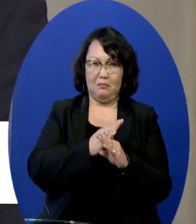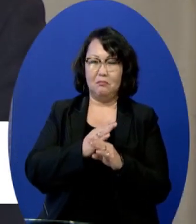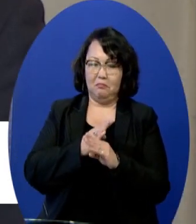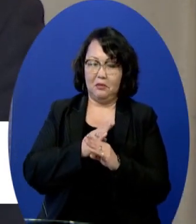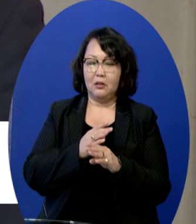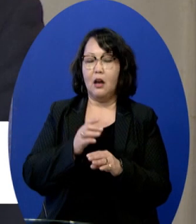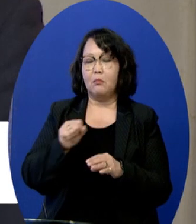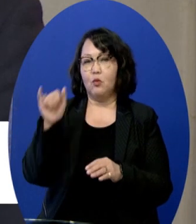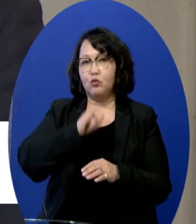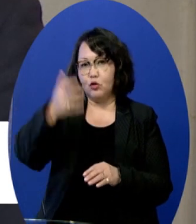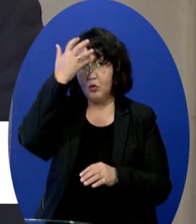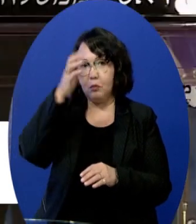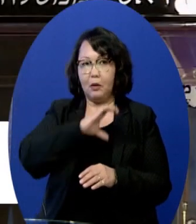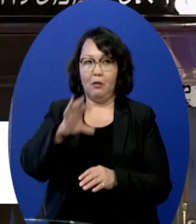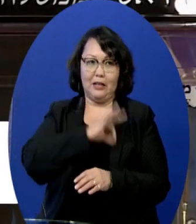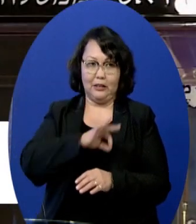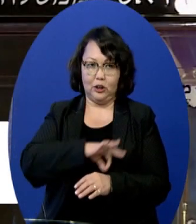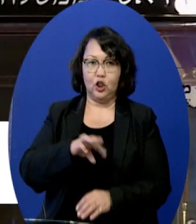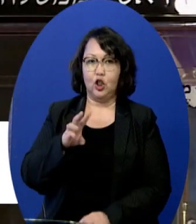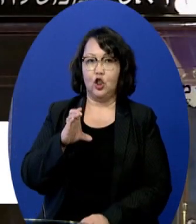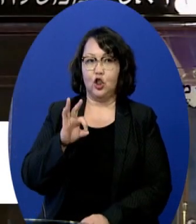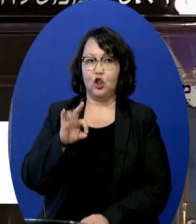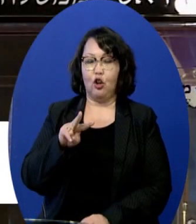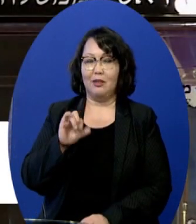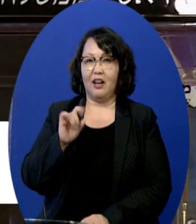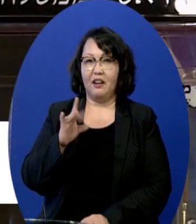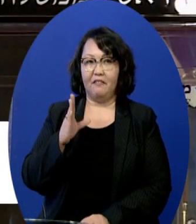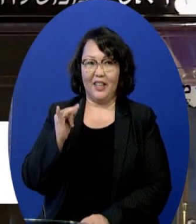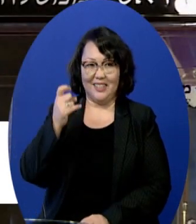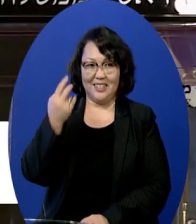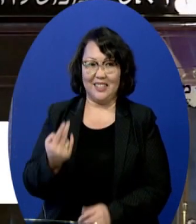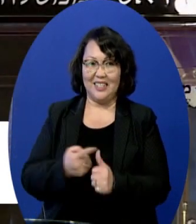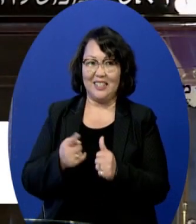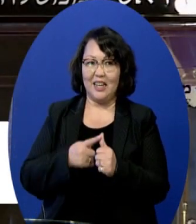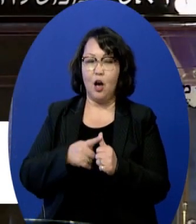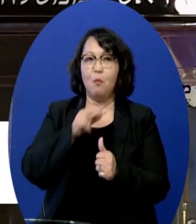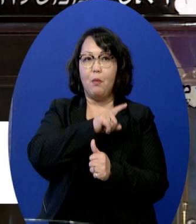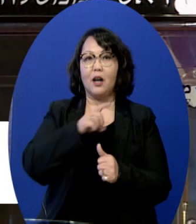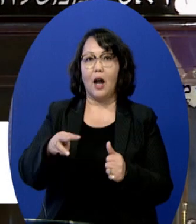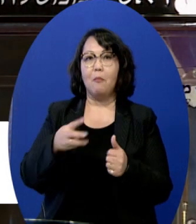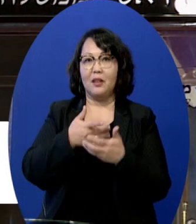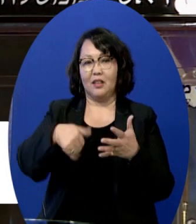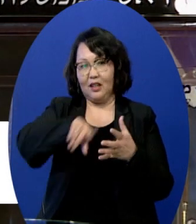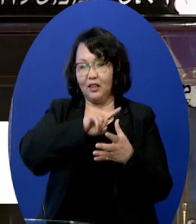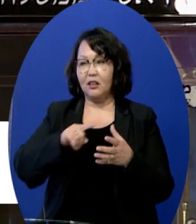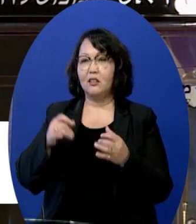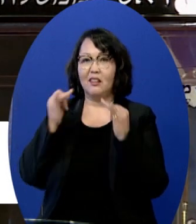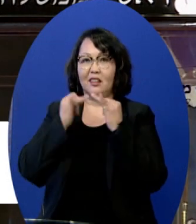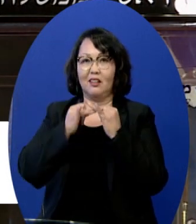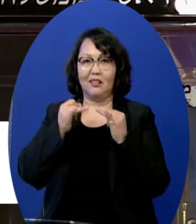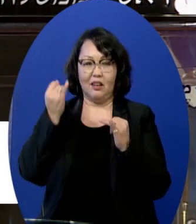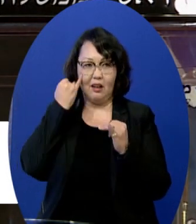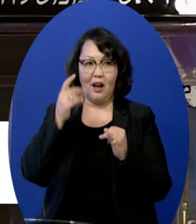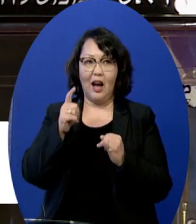энэ үеэр Америкийн нэгдсэн улсын төрийн байгууллагуудын ашигладаг SolarWinds нэртэй програм хангамжид хакерууд нэвтрсэн болохыг мэдээлж байна.